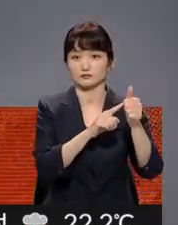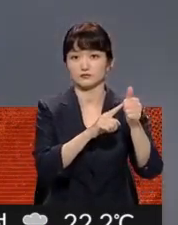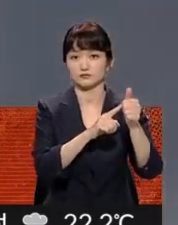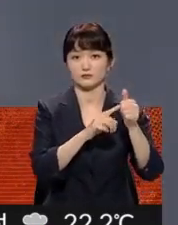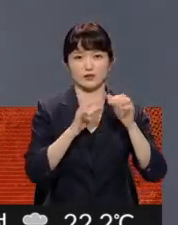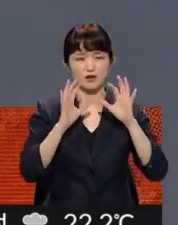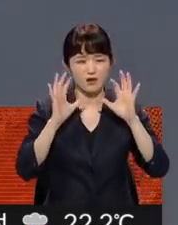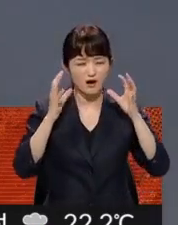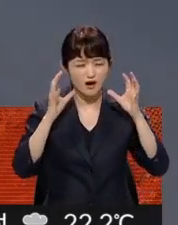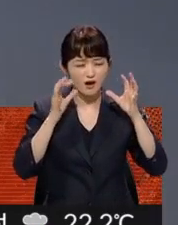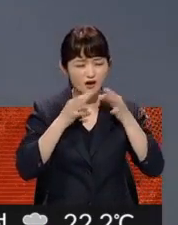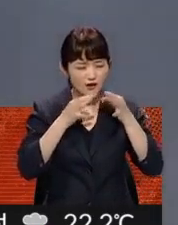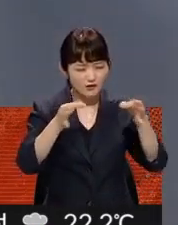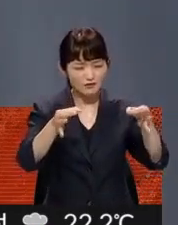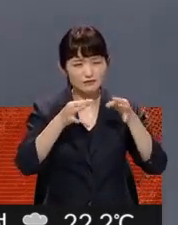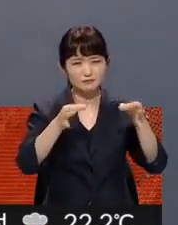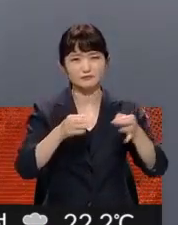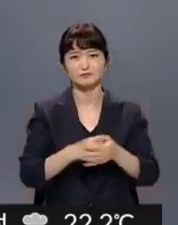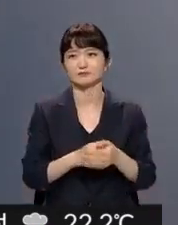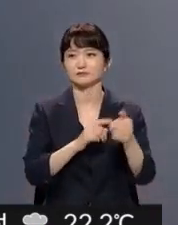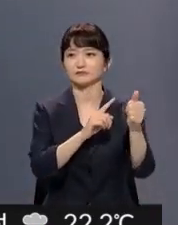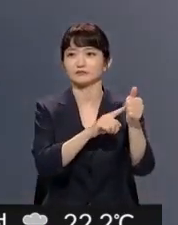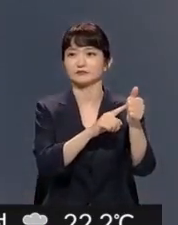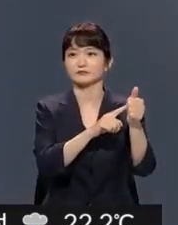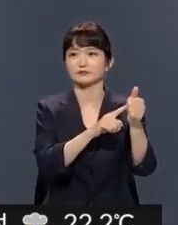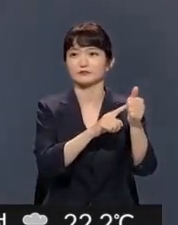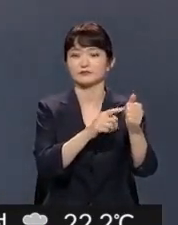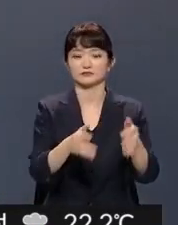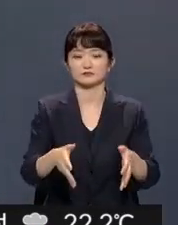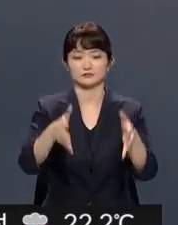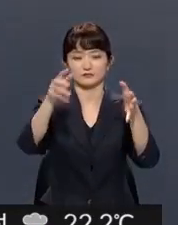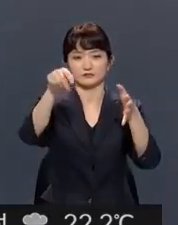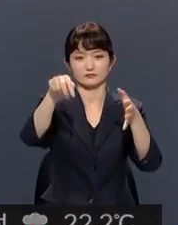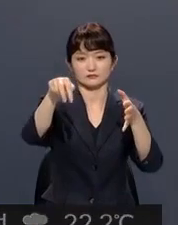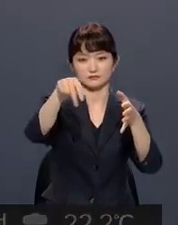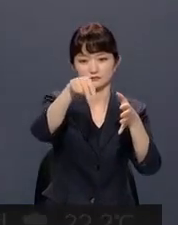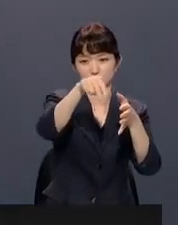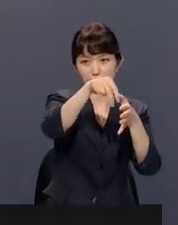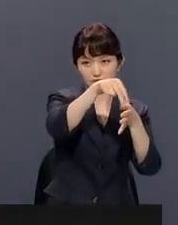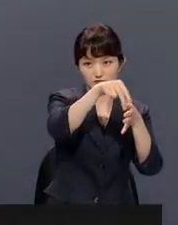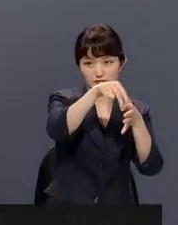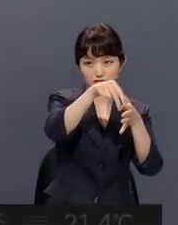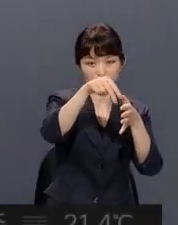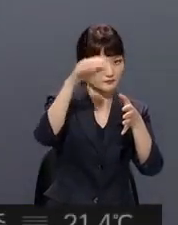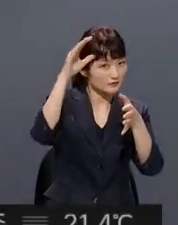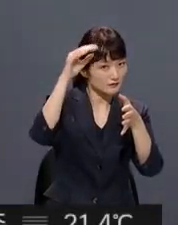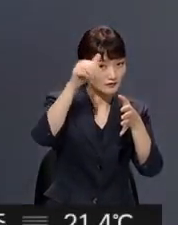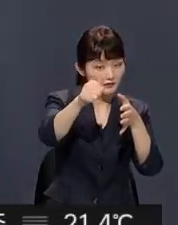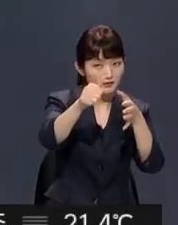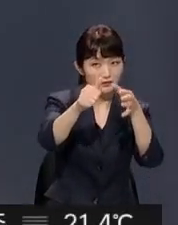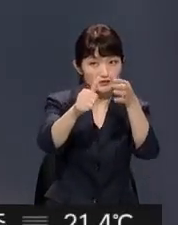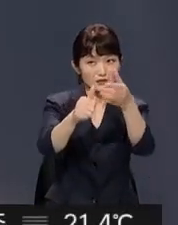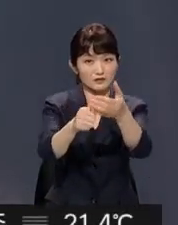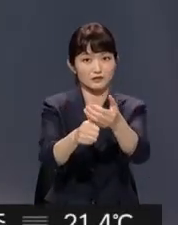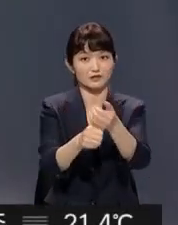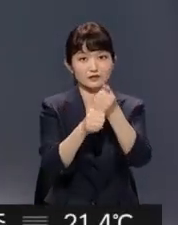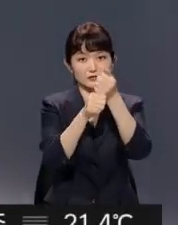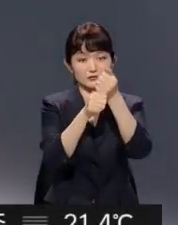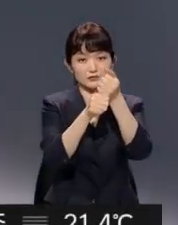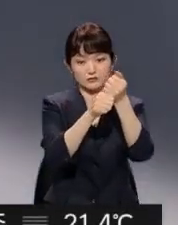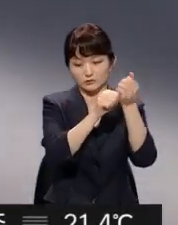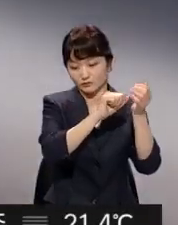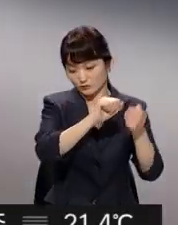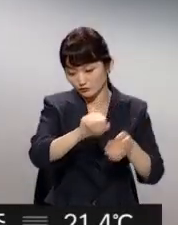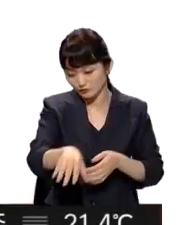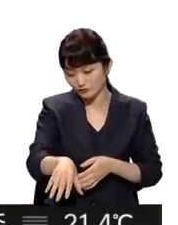한호성을 지르고 있고요이 남성은 옥상 난간을 넘어서 지붕 위에 있던 계획에 다가가 목덜미를 지어